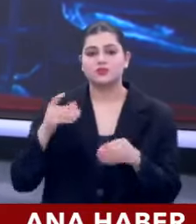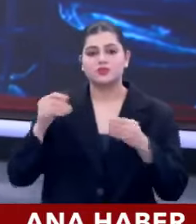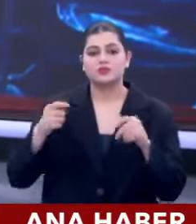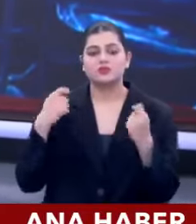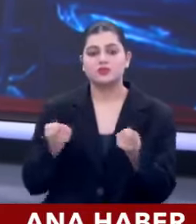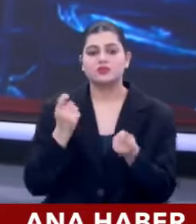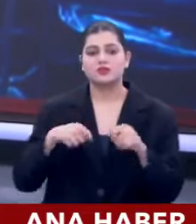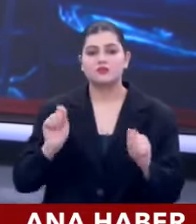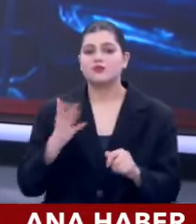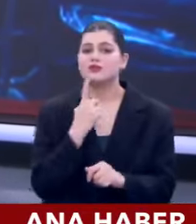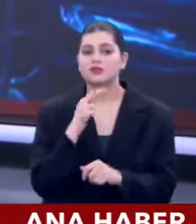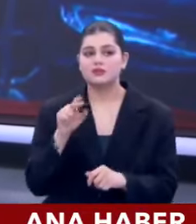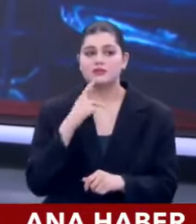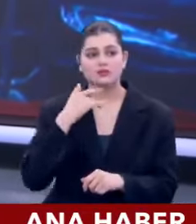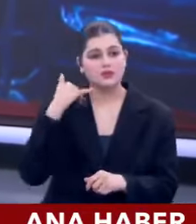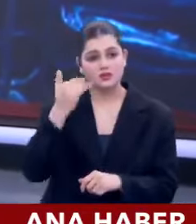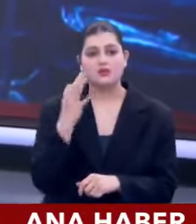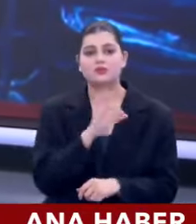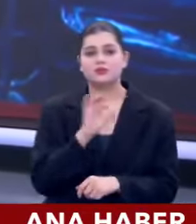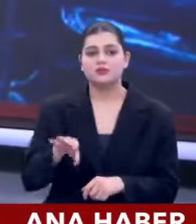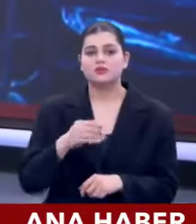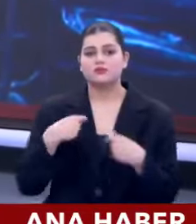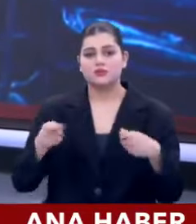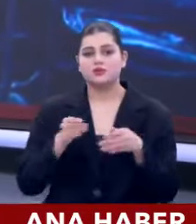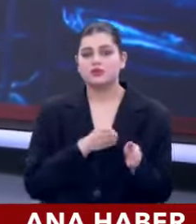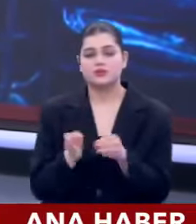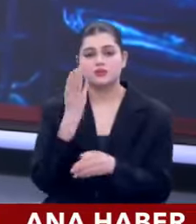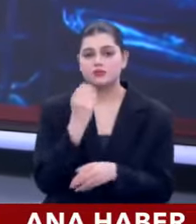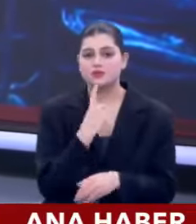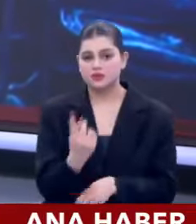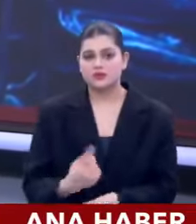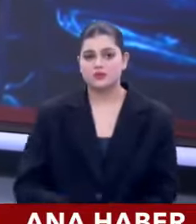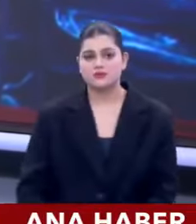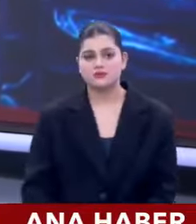çalışıyorlar ve dediğim gibi ihbar edilmeseydi Bunlar piyasaya sürülecek ve satılacak